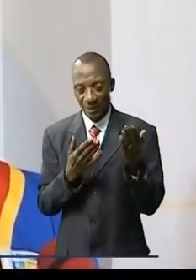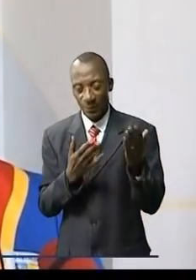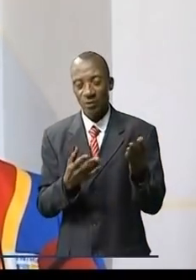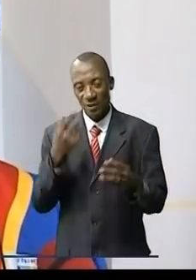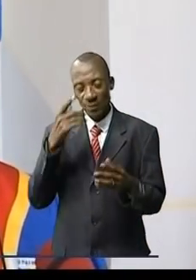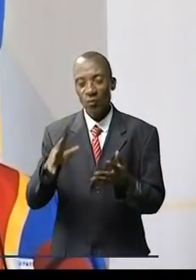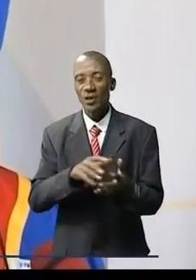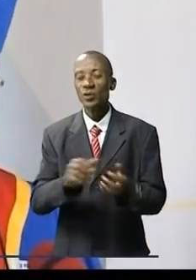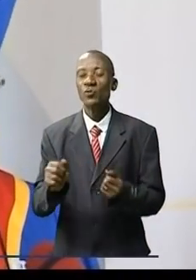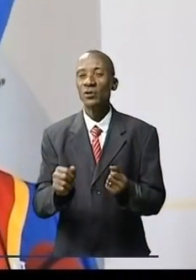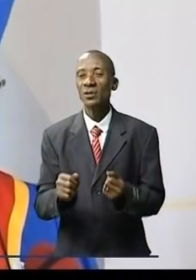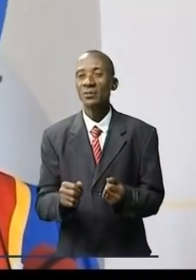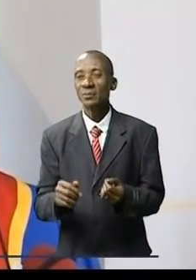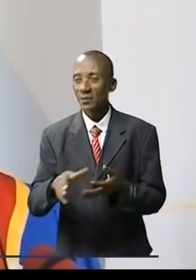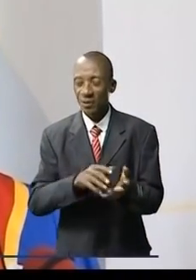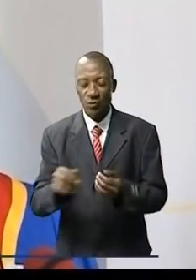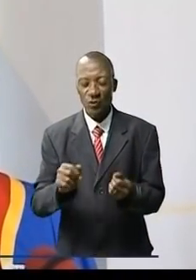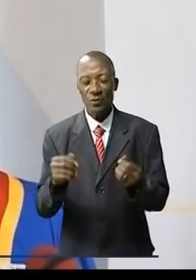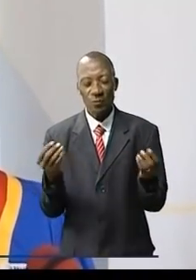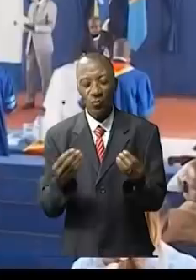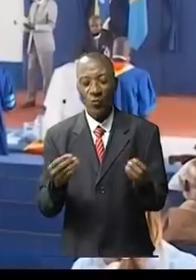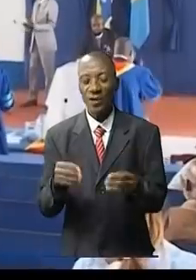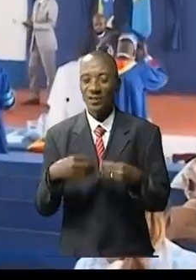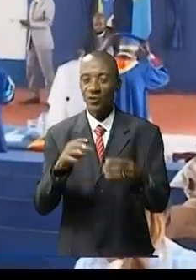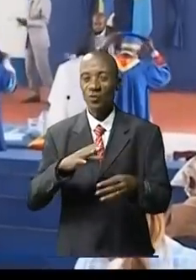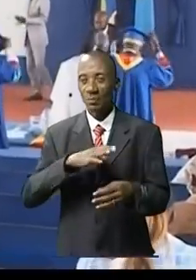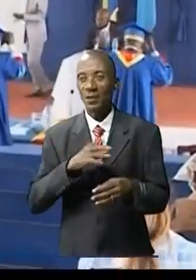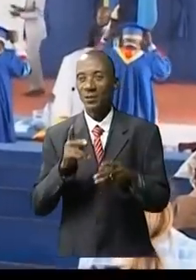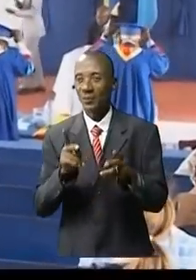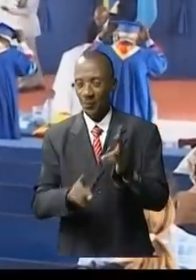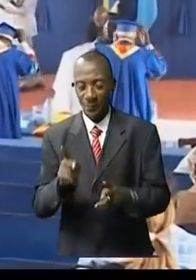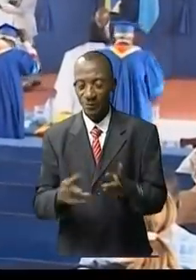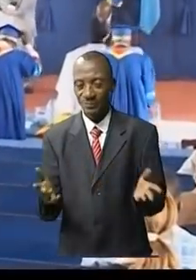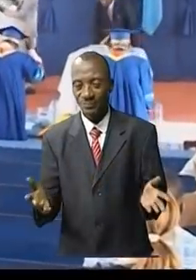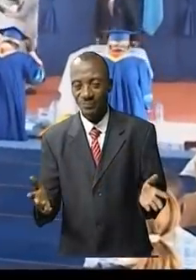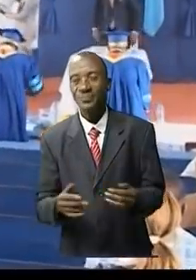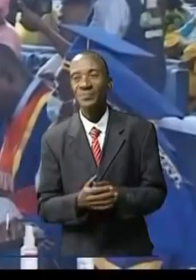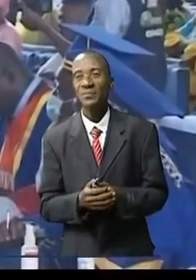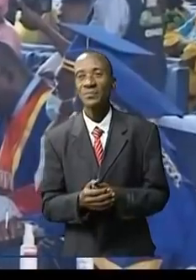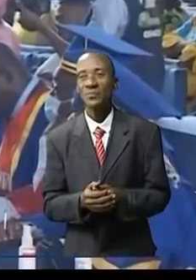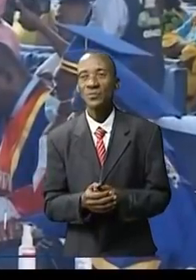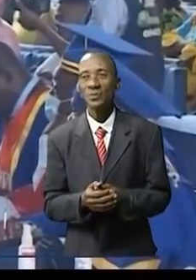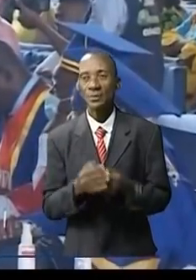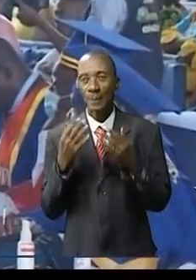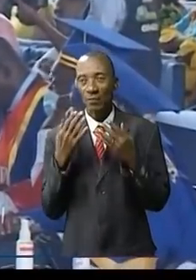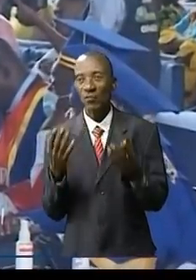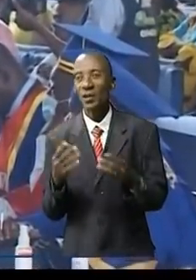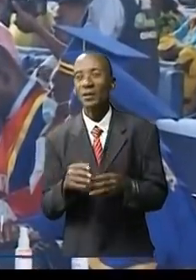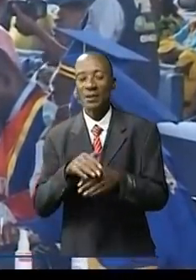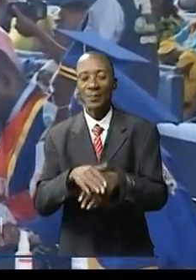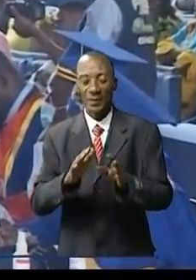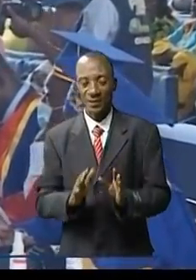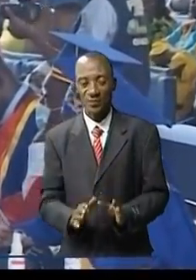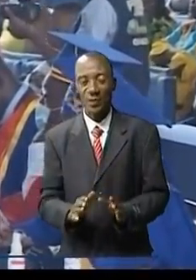médecins, infirmiers et centres de santé capables de vous prendre en charge. Après débat et délibération à huis clos, les jurys composés des éminents